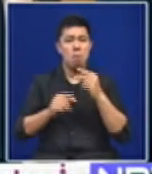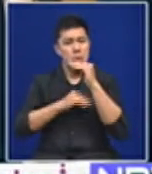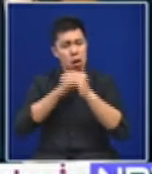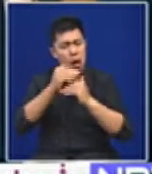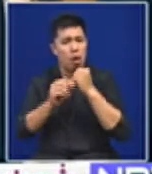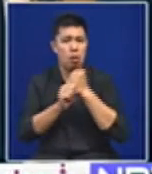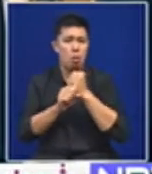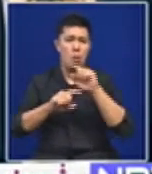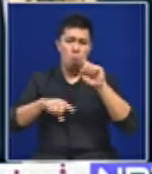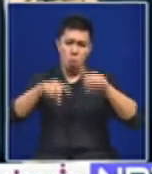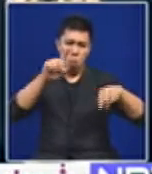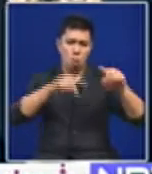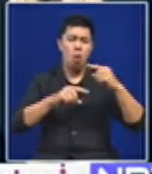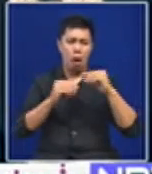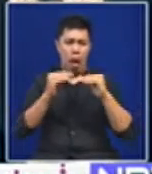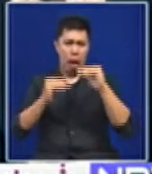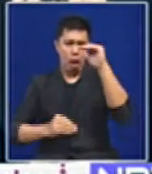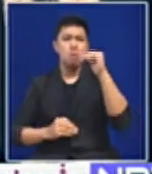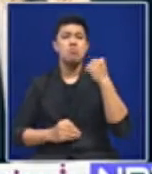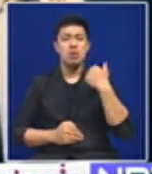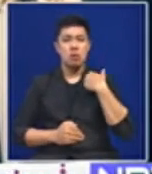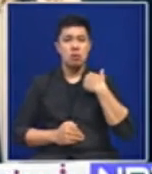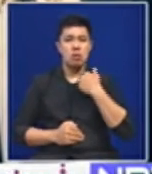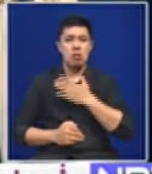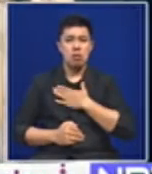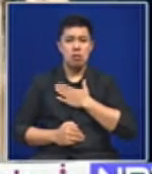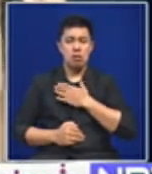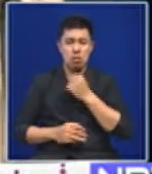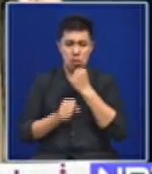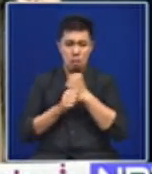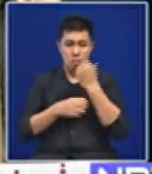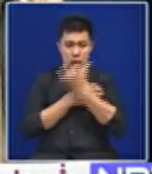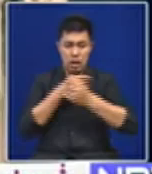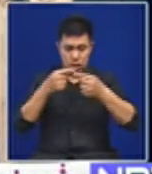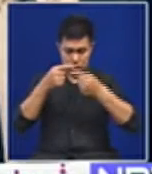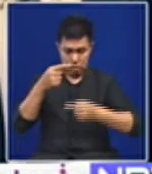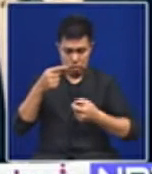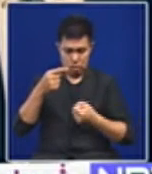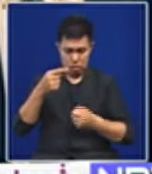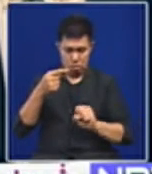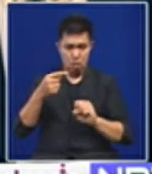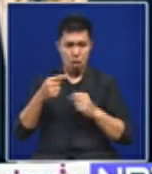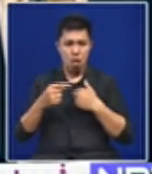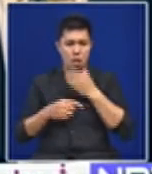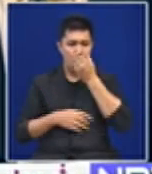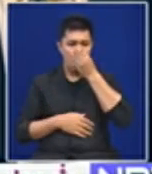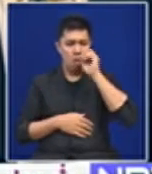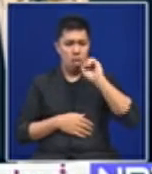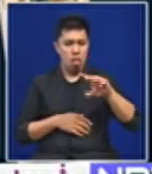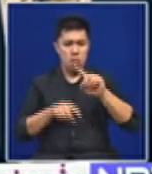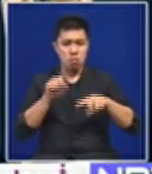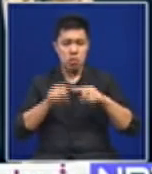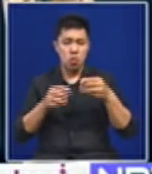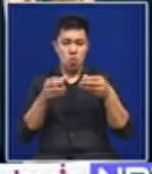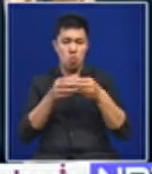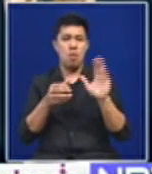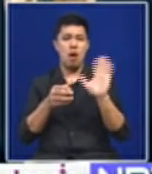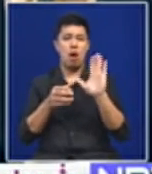ายังมีอยู่มากพอสมควรนะครับเราหลักการของพวกเราทั้ง10ประเทศก็คือเราจะไม่ทิ้งใครไว้ข้างหลังนะเพราะนั้นการมา